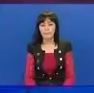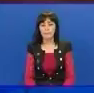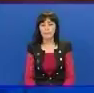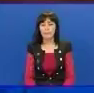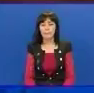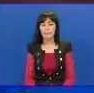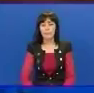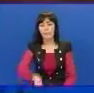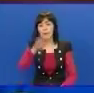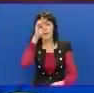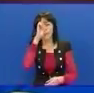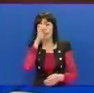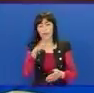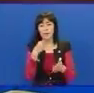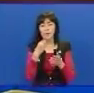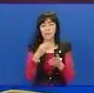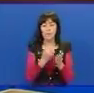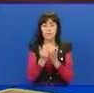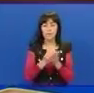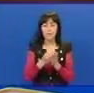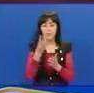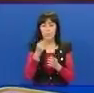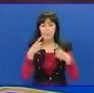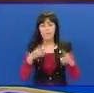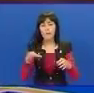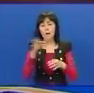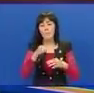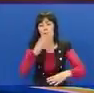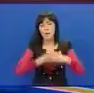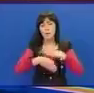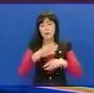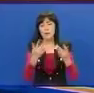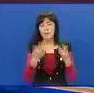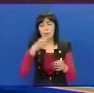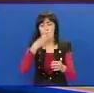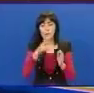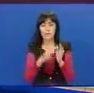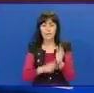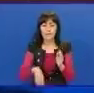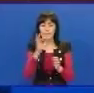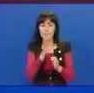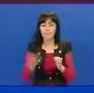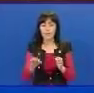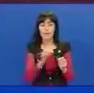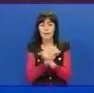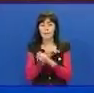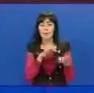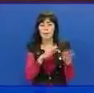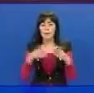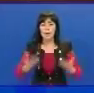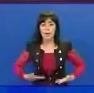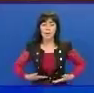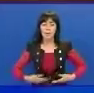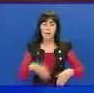Мемлекеттен кепілдендірген төлемдерден басқа облыстағы жалпы мүгедектердің санынан 38% оңалту шараларымен және әлеуметтік